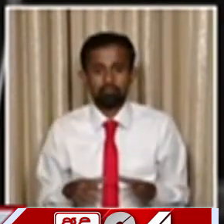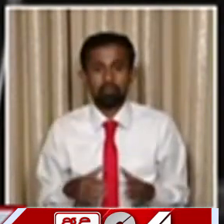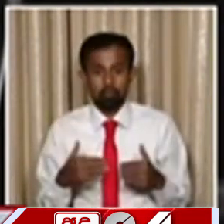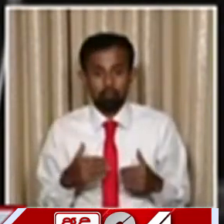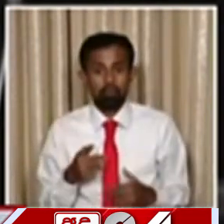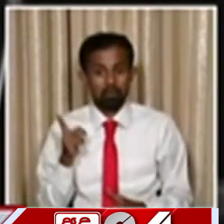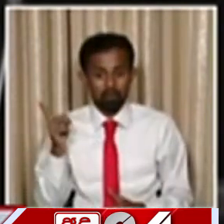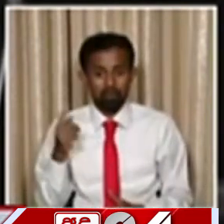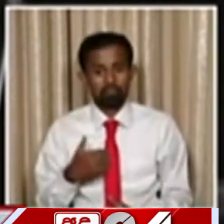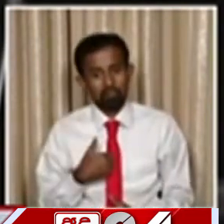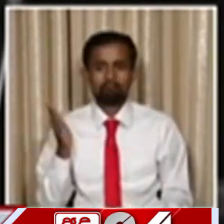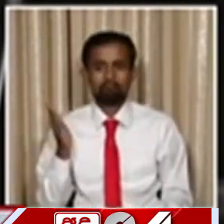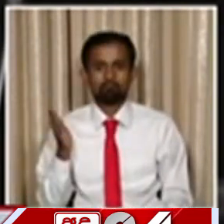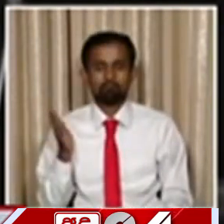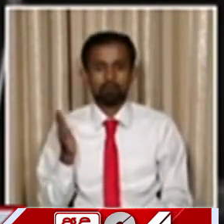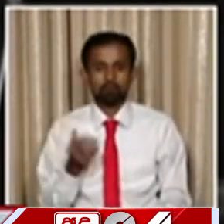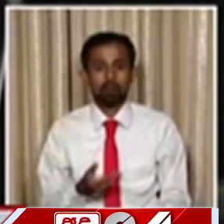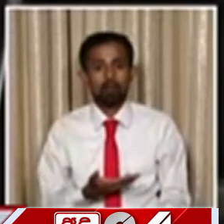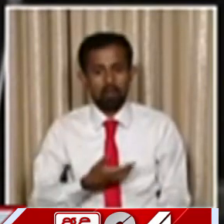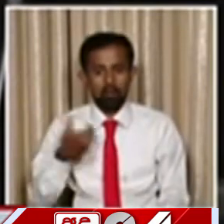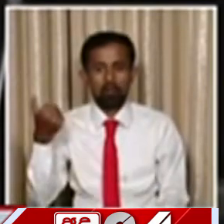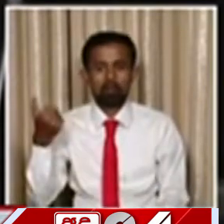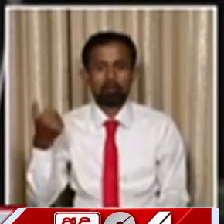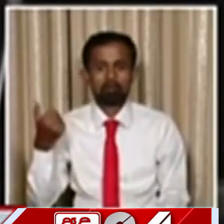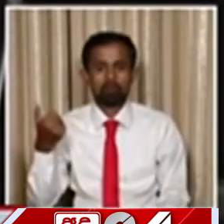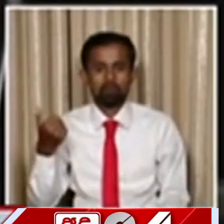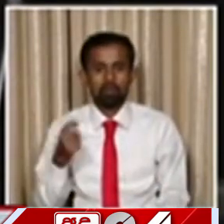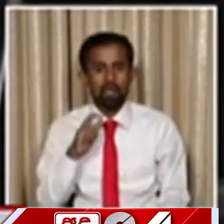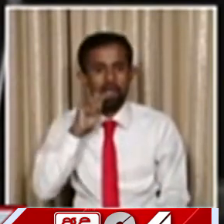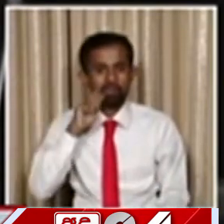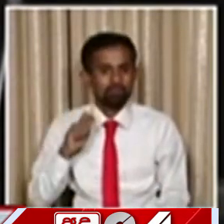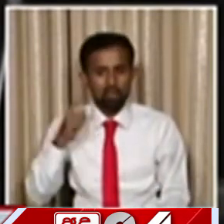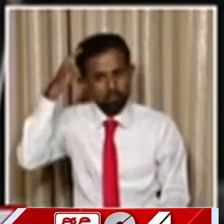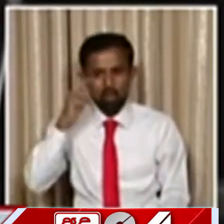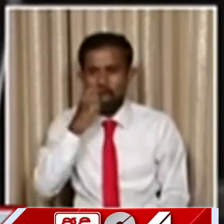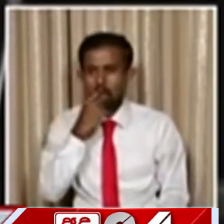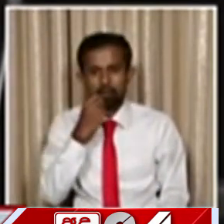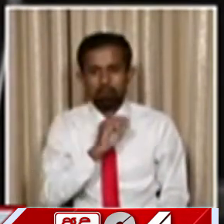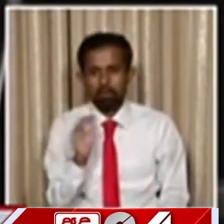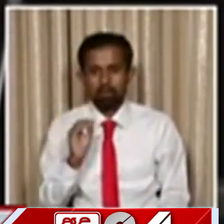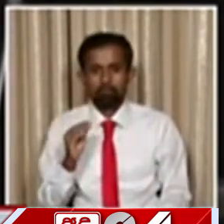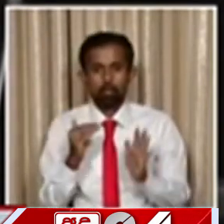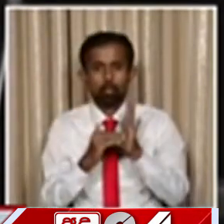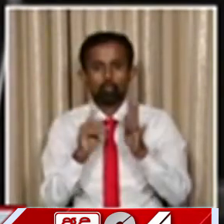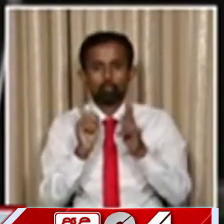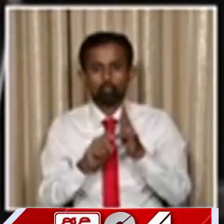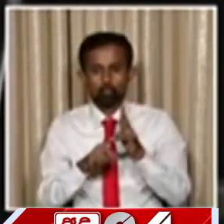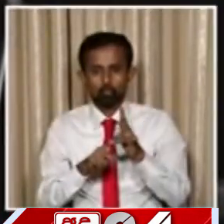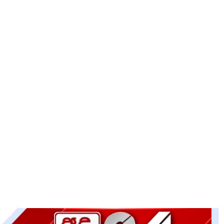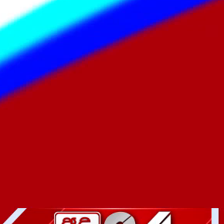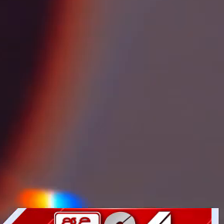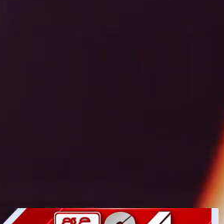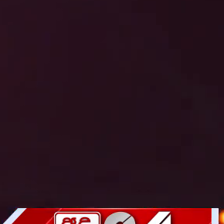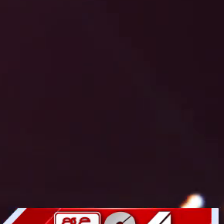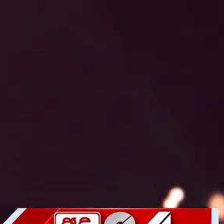තවමත් ඒ අය උනන්දුවෙන් ඉන්නවා මේ ලබා ගැනීම සඳහා. මේ මස් කන්නවත් මොළ කන්නවත් නෙවෙයි සත්වෝද්‍යාන සඳහා කියලා ඒගොල්ල තහවුරු කරලා